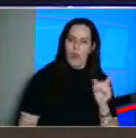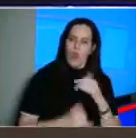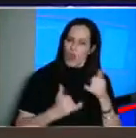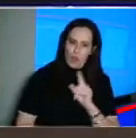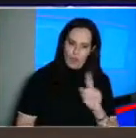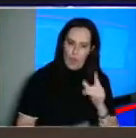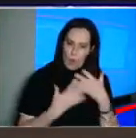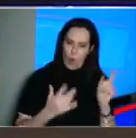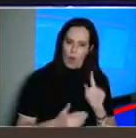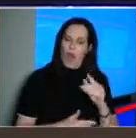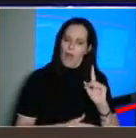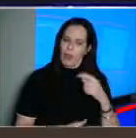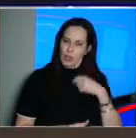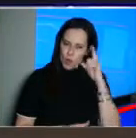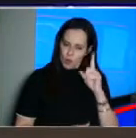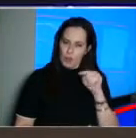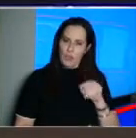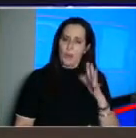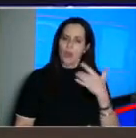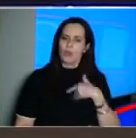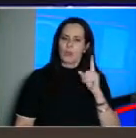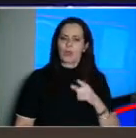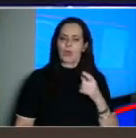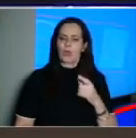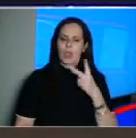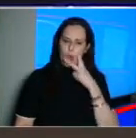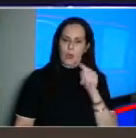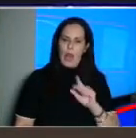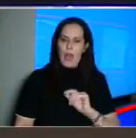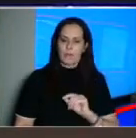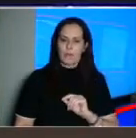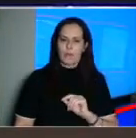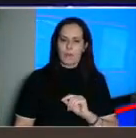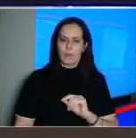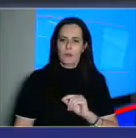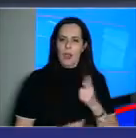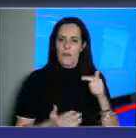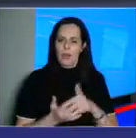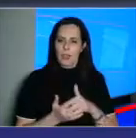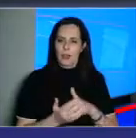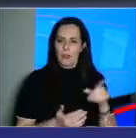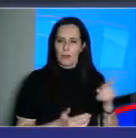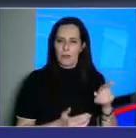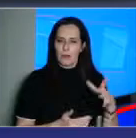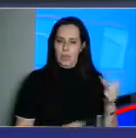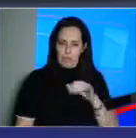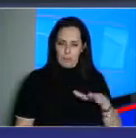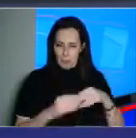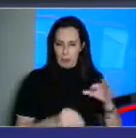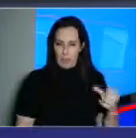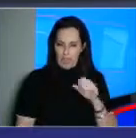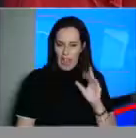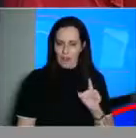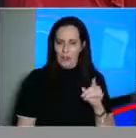לא, ברור. אבל אני חושבת שזה מה שאנחנו צריכים להתבונן אליו. אבל בוא נגיד שלאור במשפחה נחטף ילד. בוא